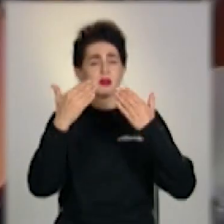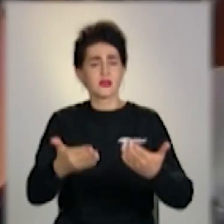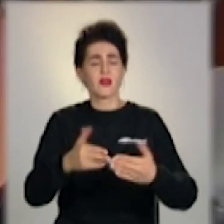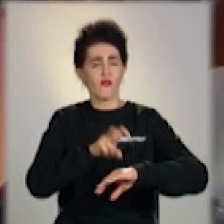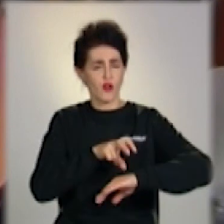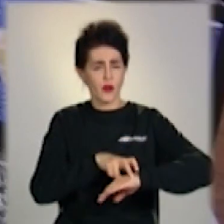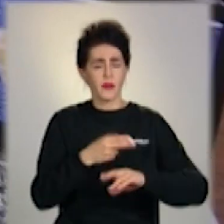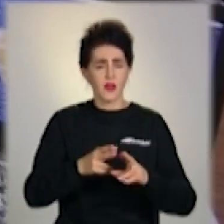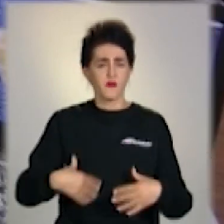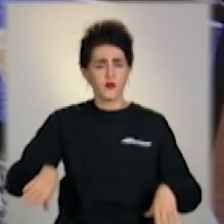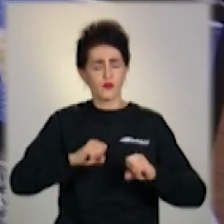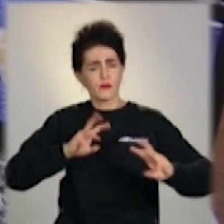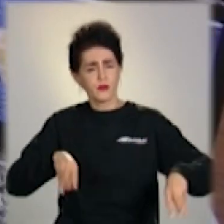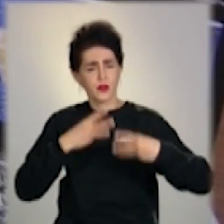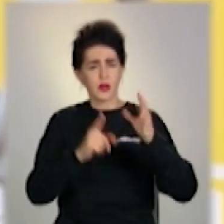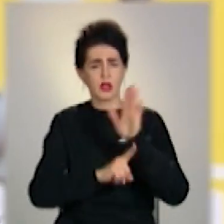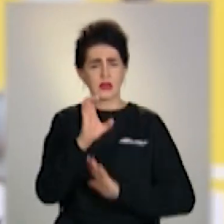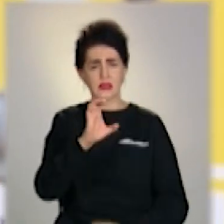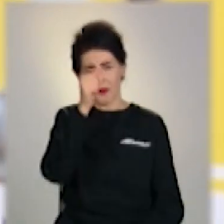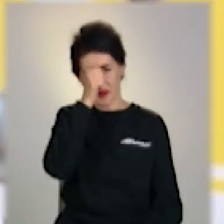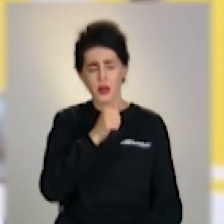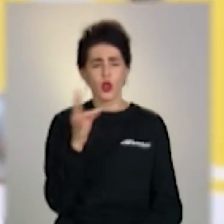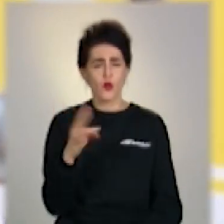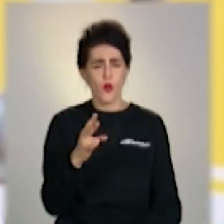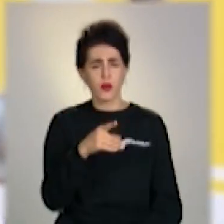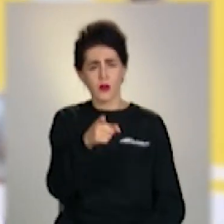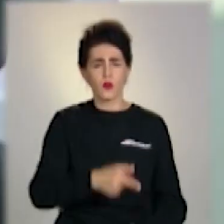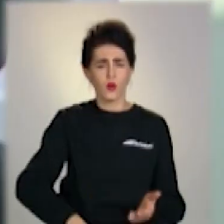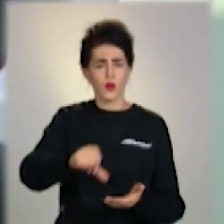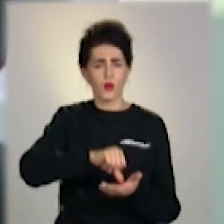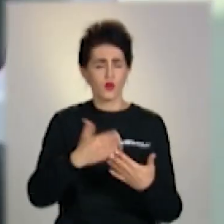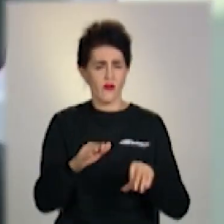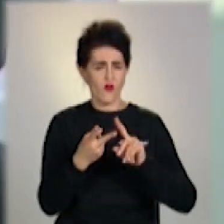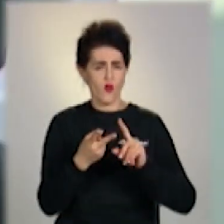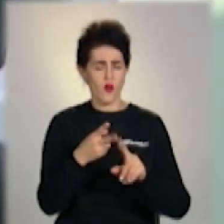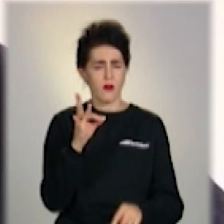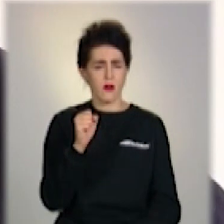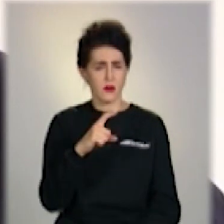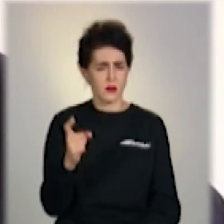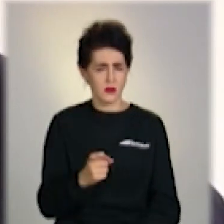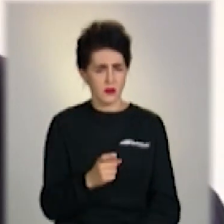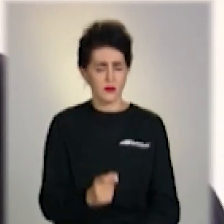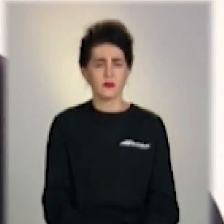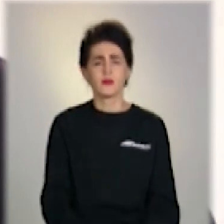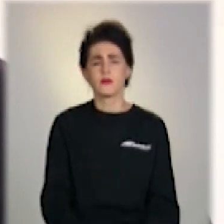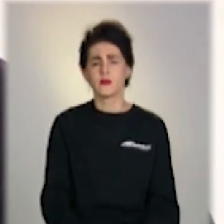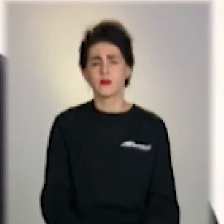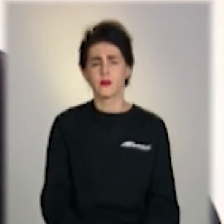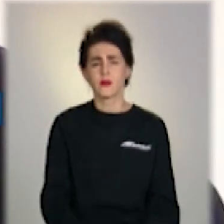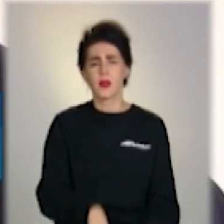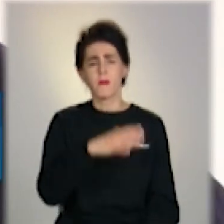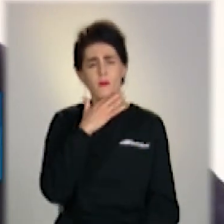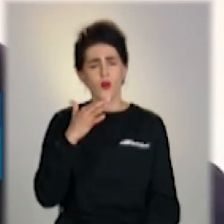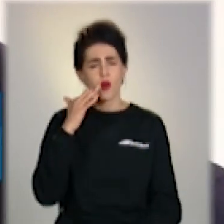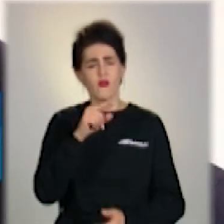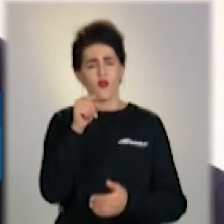провідними медиками відбувається з листопада. Сергій Дубров бере в ньому участь вдруге. Все ще є дуже багато питань. І до